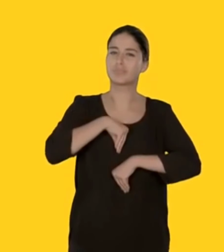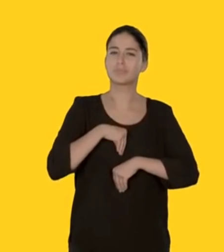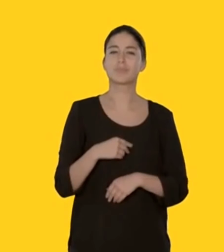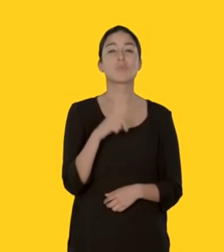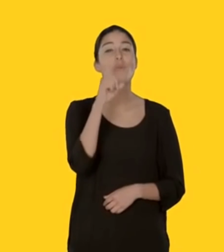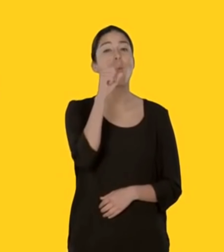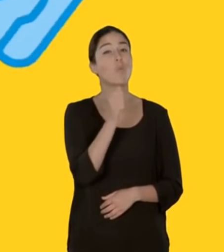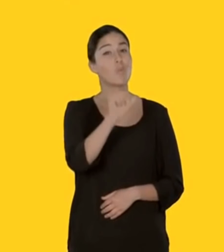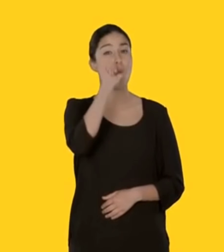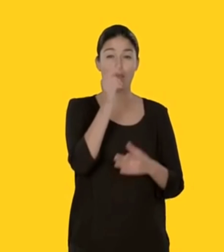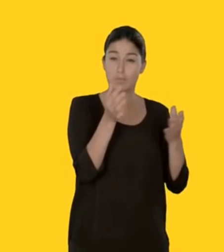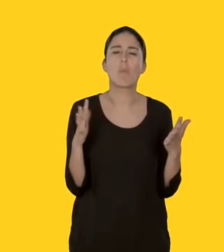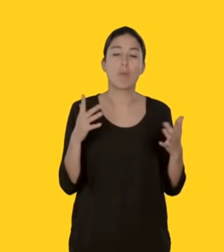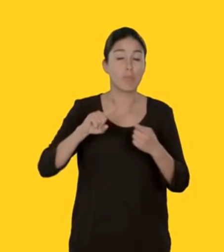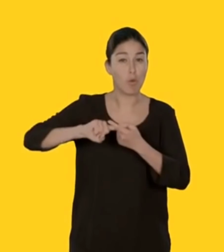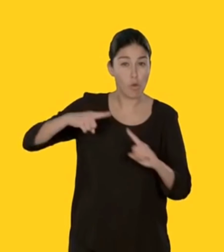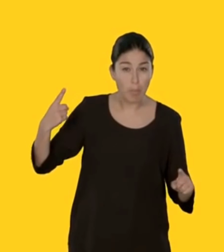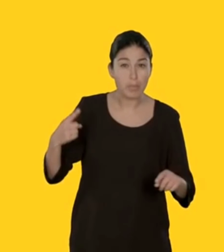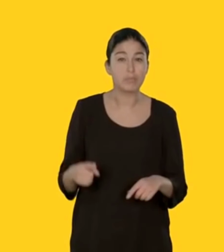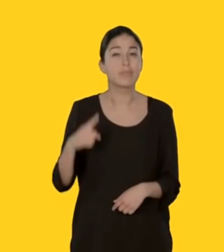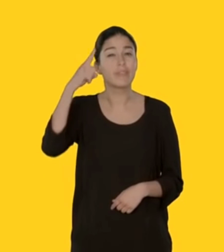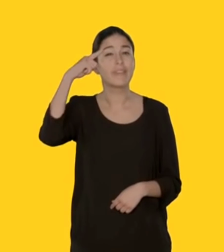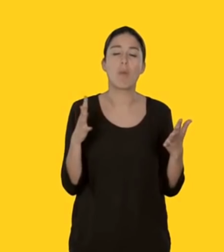bon geste. Buvez régulièrement